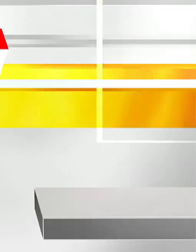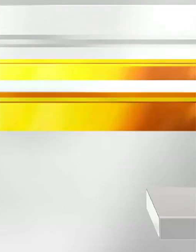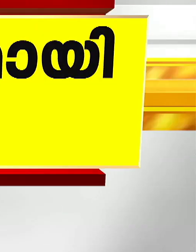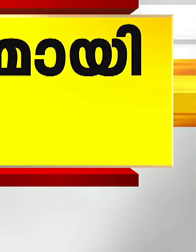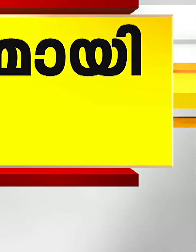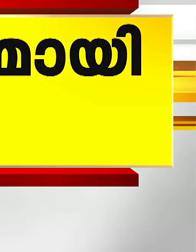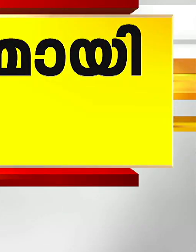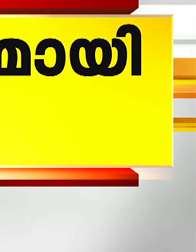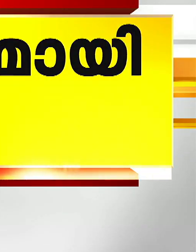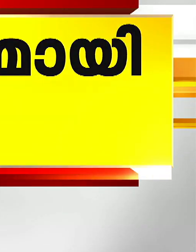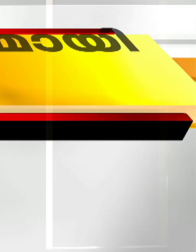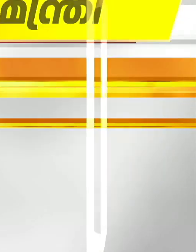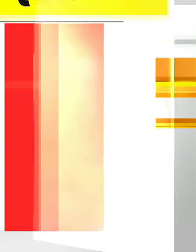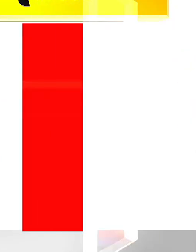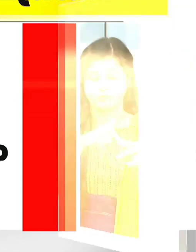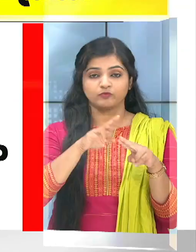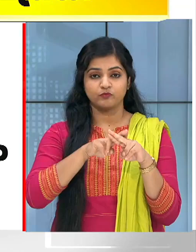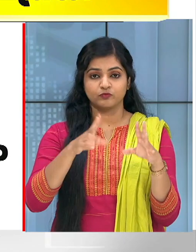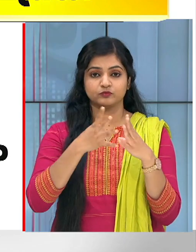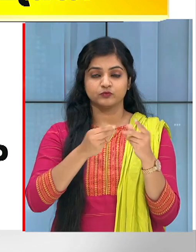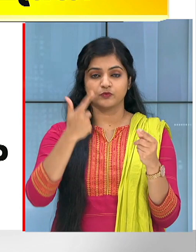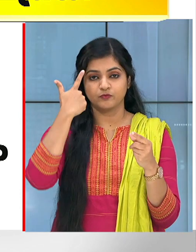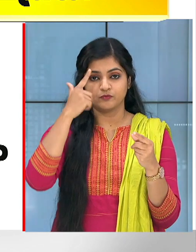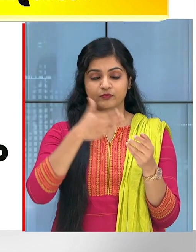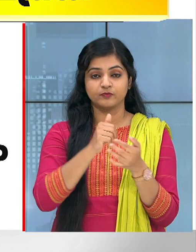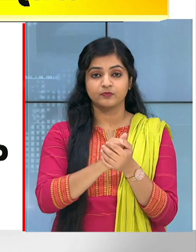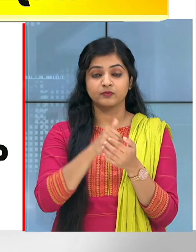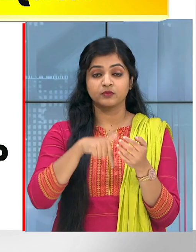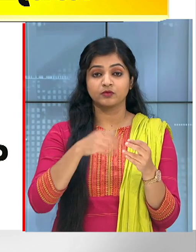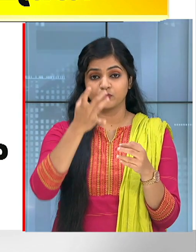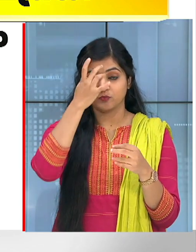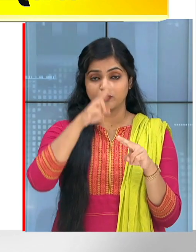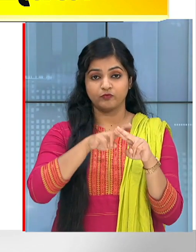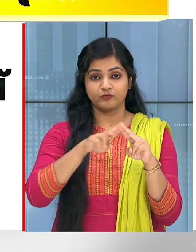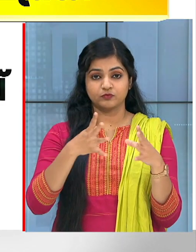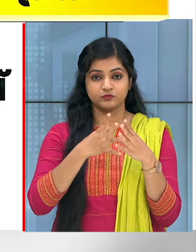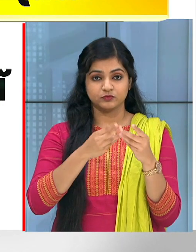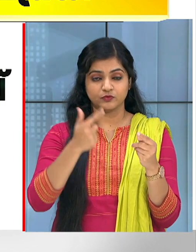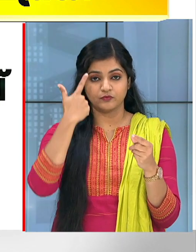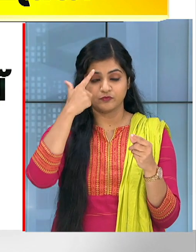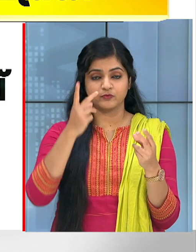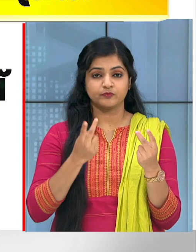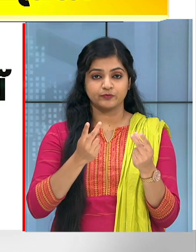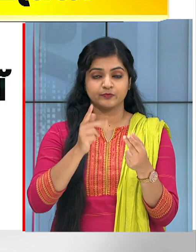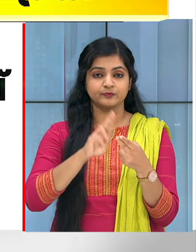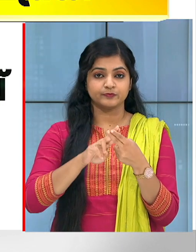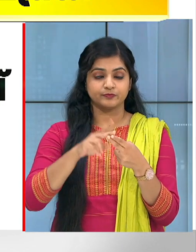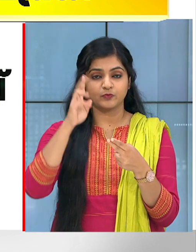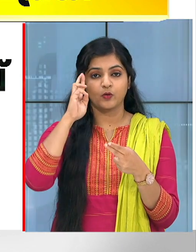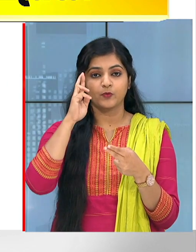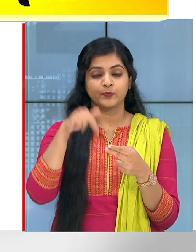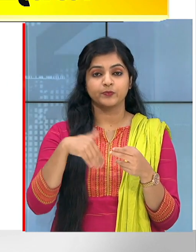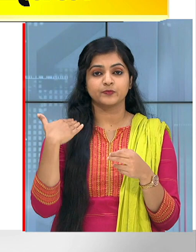ഈ പ്രശ്നം ശാശ്വതമായി പരിഹരിക്കാനാണ്. അങ്ങനെ ഈ പ്രശ്നത്തിൽ നിന്ന് പൂർണ്ണമായ ഒരു പരിഹാരം വളരെ വേഗത്തിൽ ഉണ്ടാക്കാൻ കഴിയുമെന്ന പ്രതീക്ഷയും